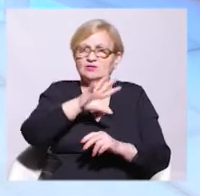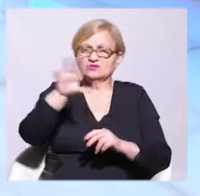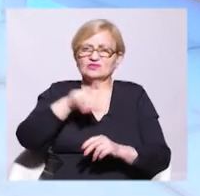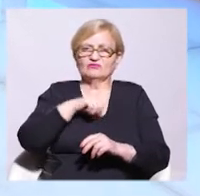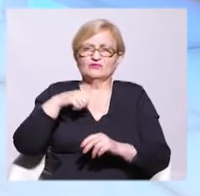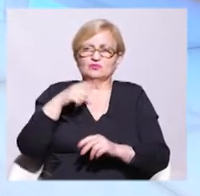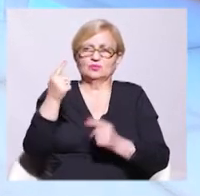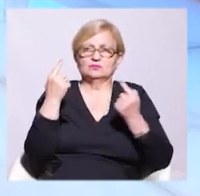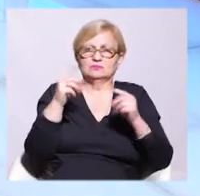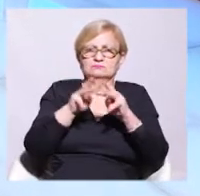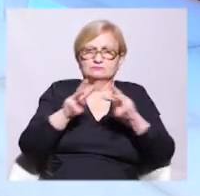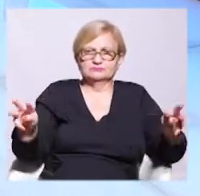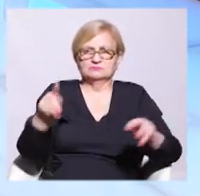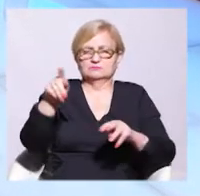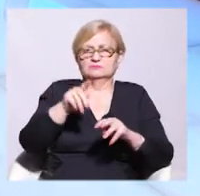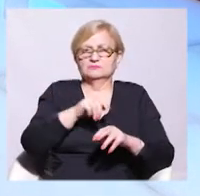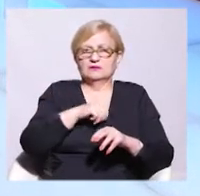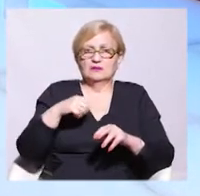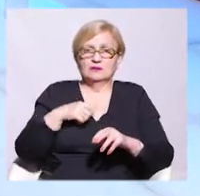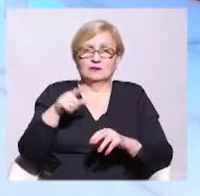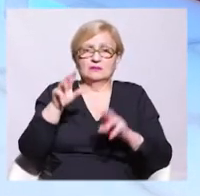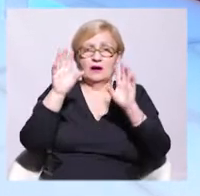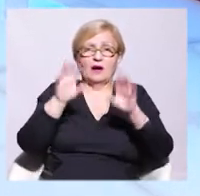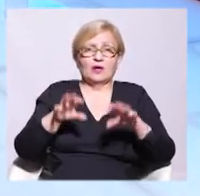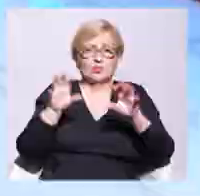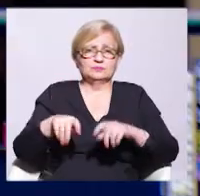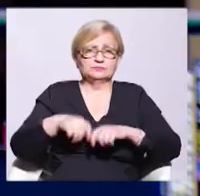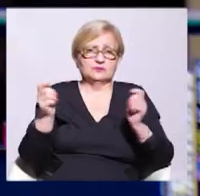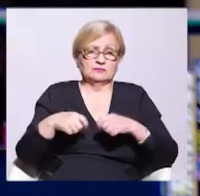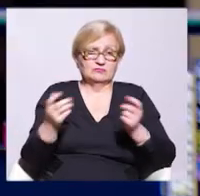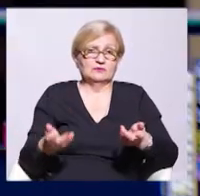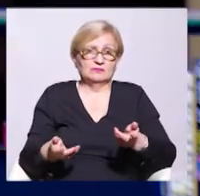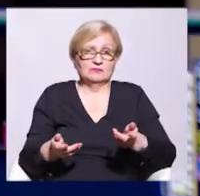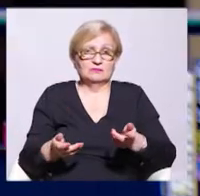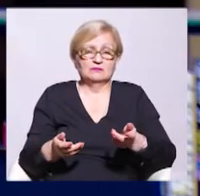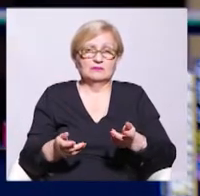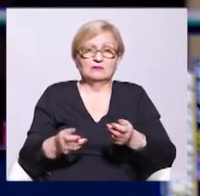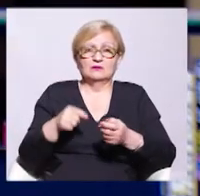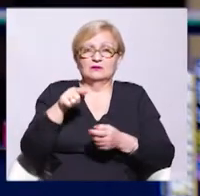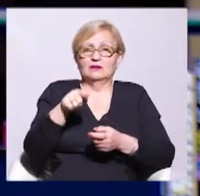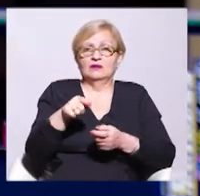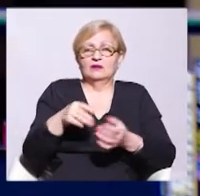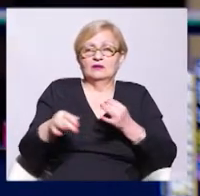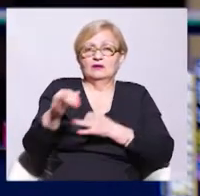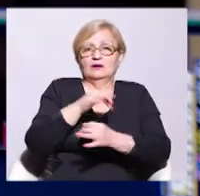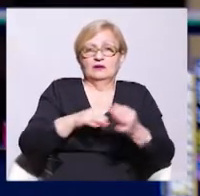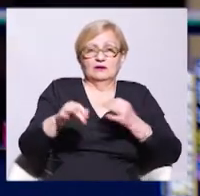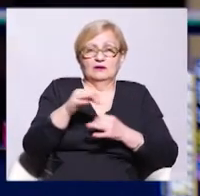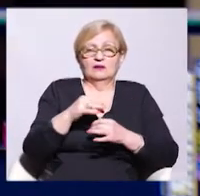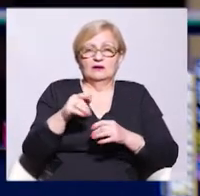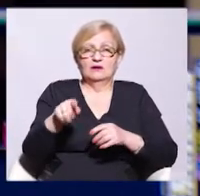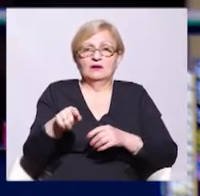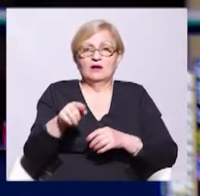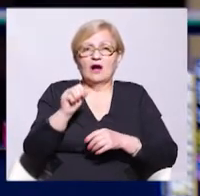ამა ქვეყნისანი. თვითონ კი კანონებს არ ღვევენ. Სწორედ ამ მსჯელობის გასავრცობად